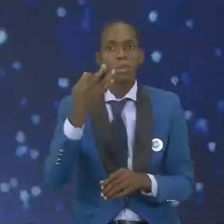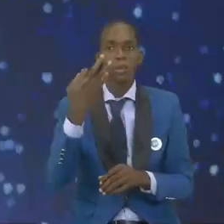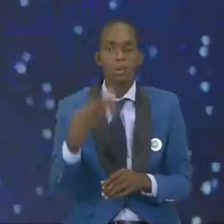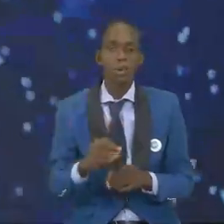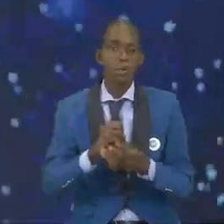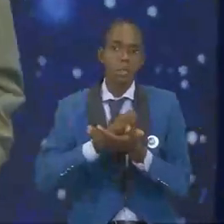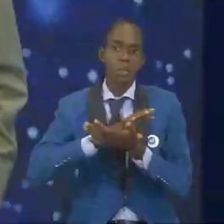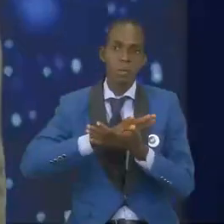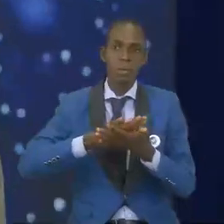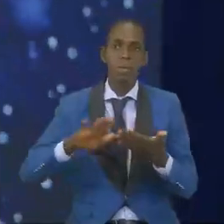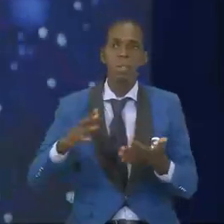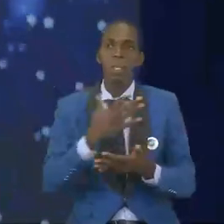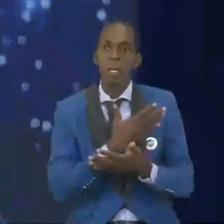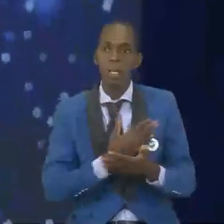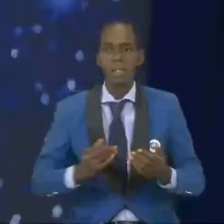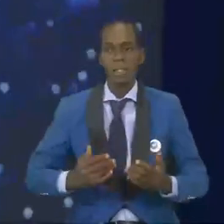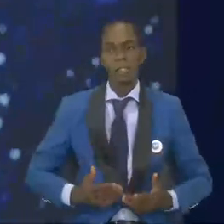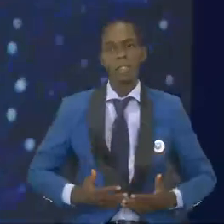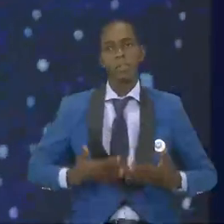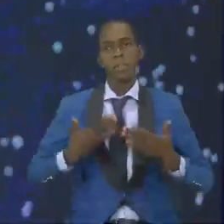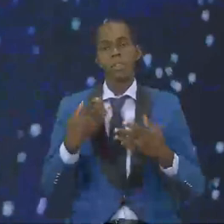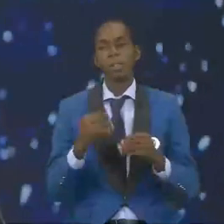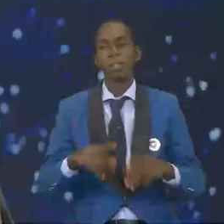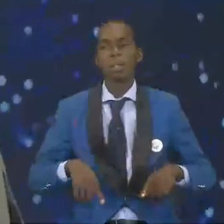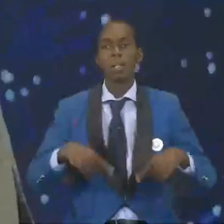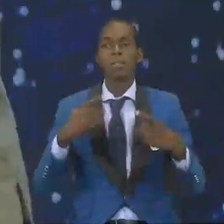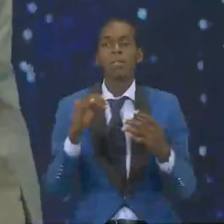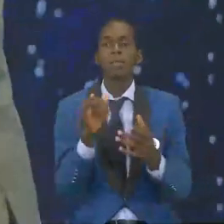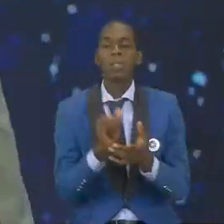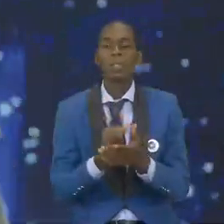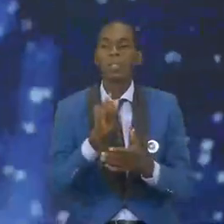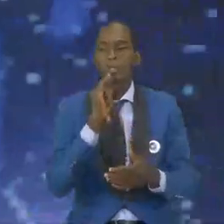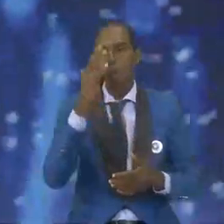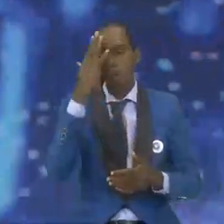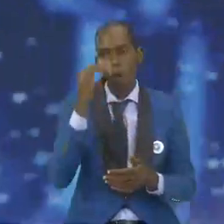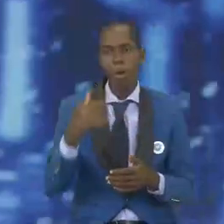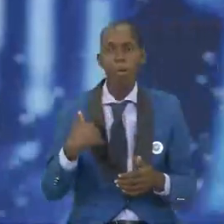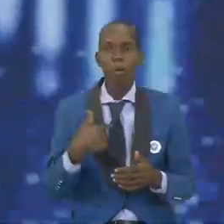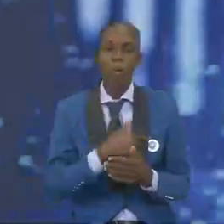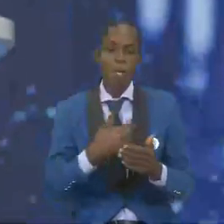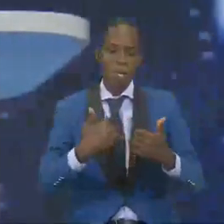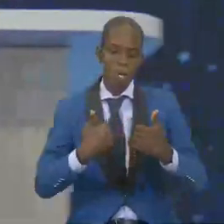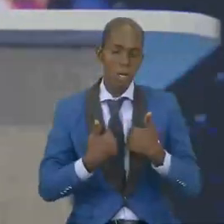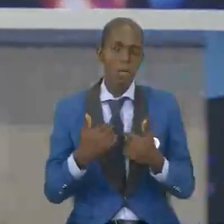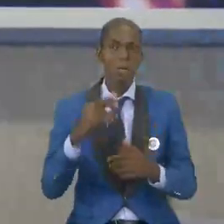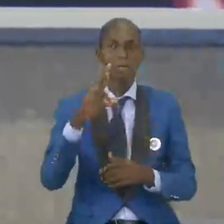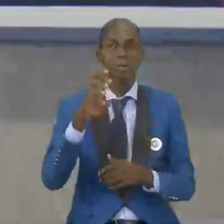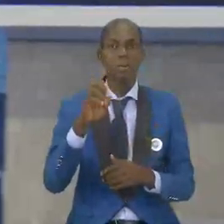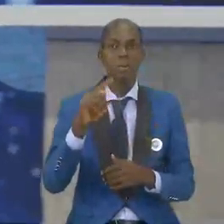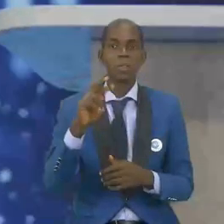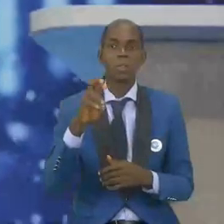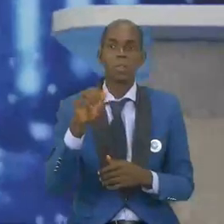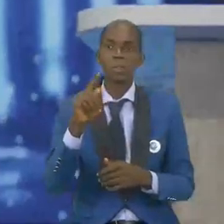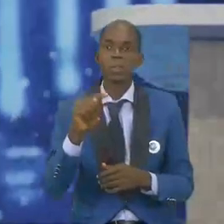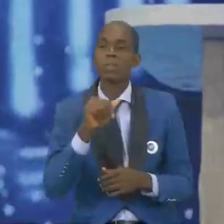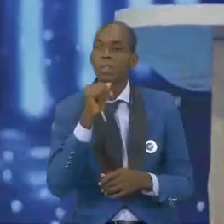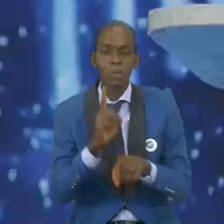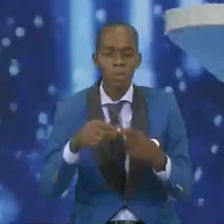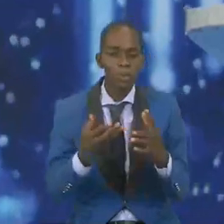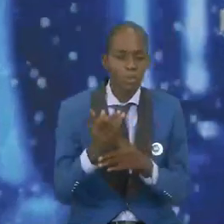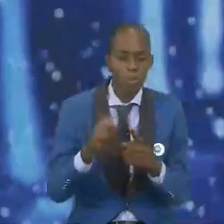la sanctification et de la vie qui est dit de Christ. C'est pourquoi nous sommes à la